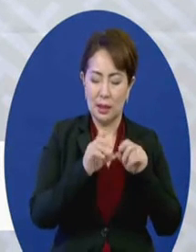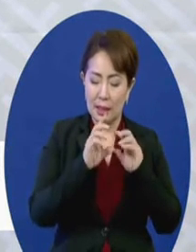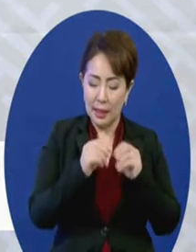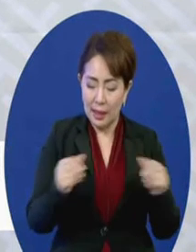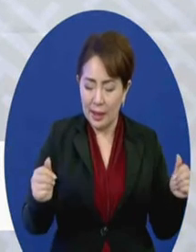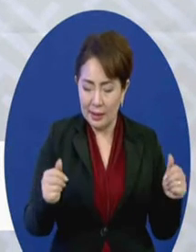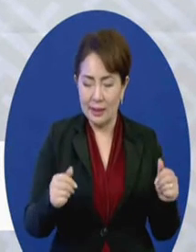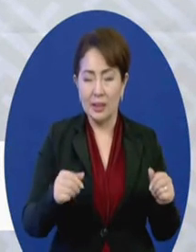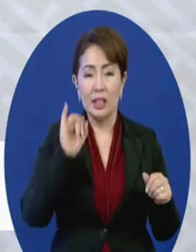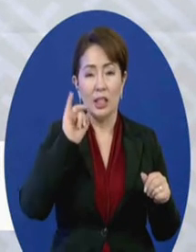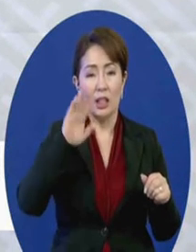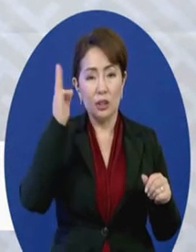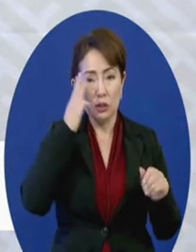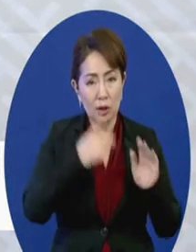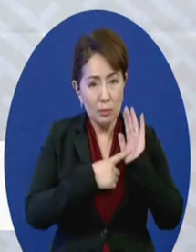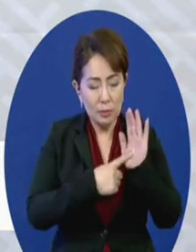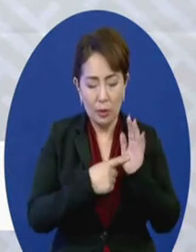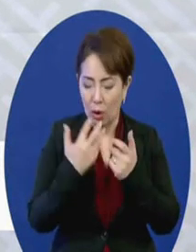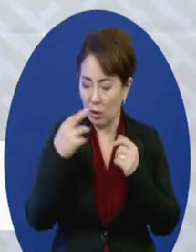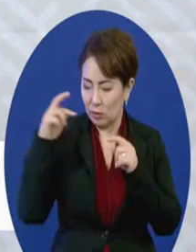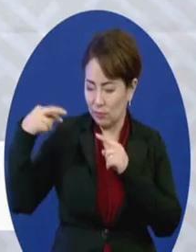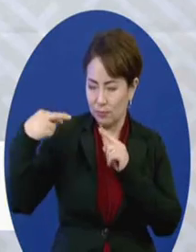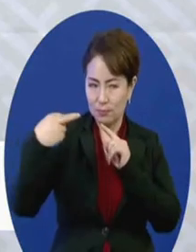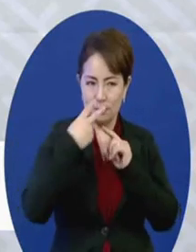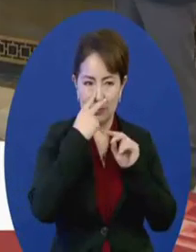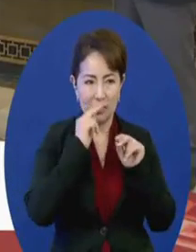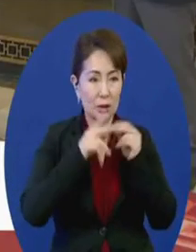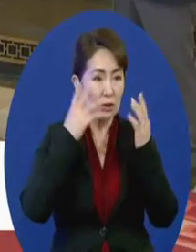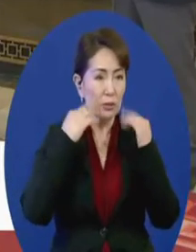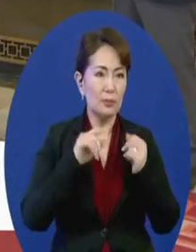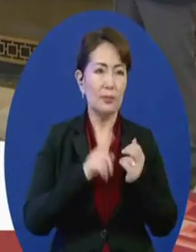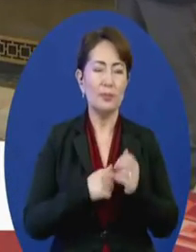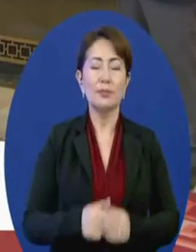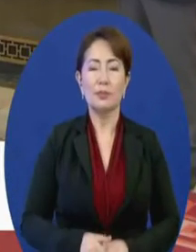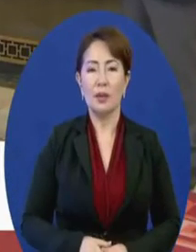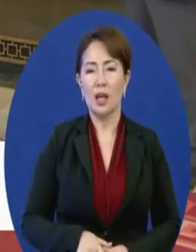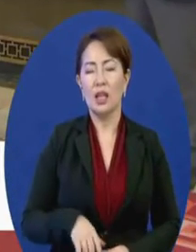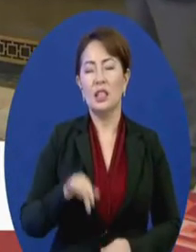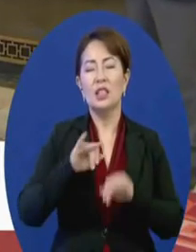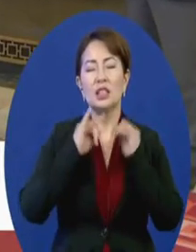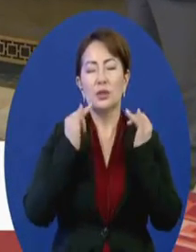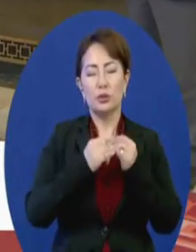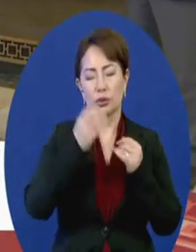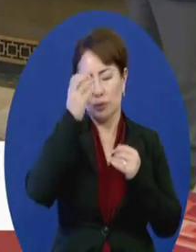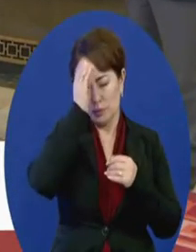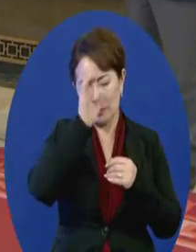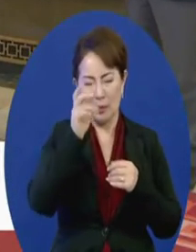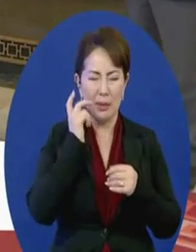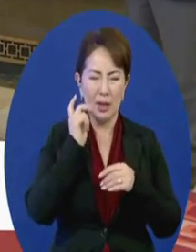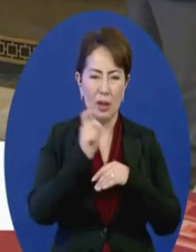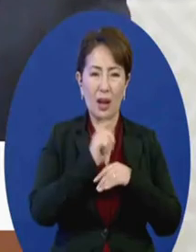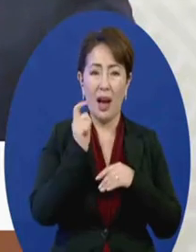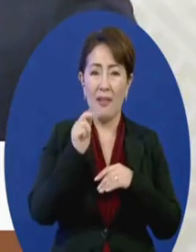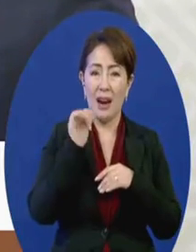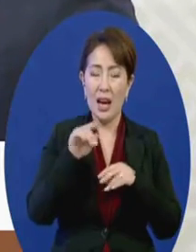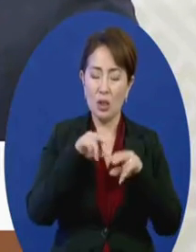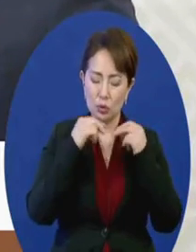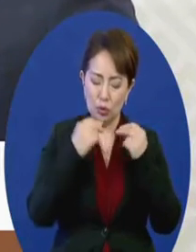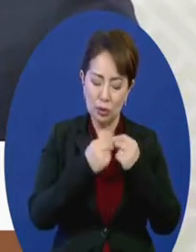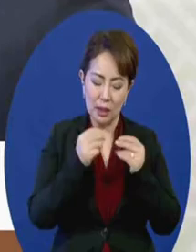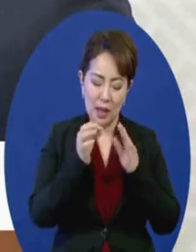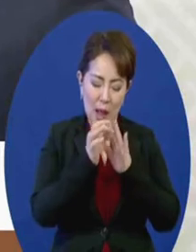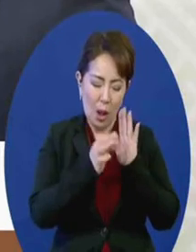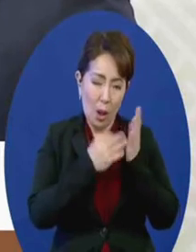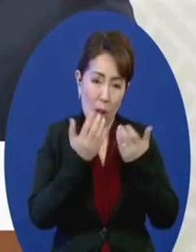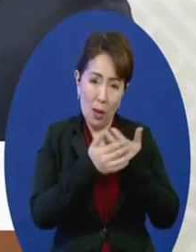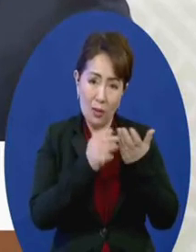нээлттэй болох олон талын хяналттай байж зохион байгуулах гих мэтсэн. Улсын хурлын төрийн байгуулалтын байнгын хороо хаврын чуулганаар хэлэлцэх асуудлуудын